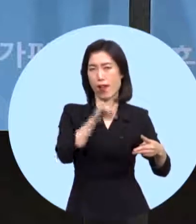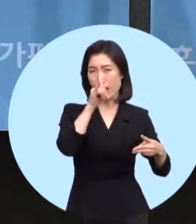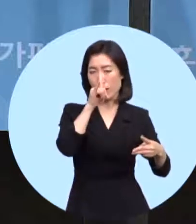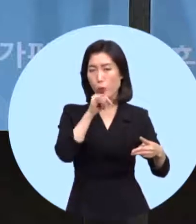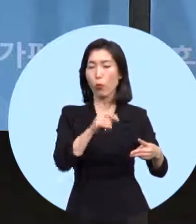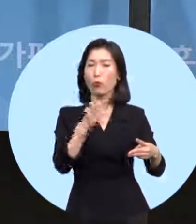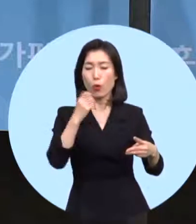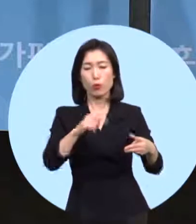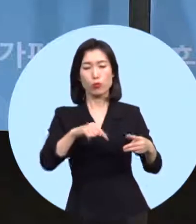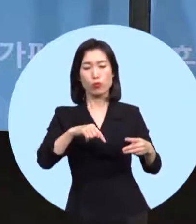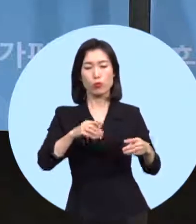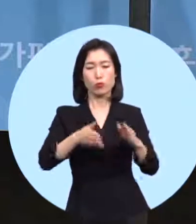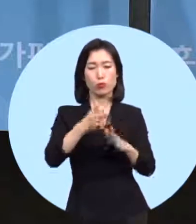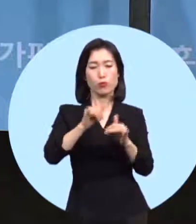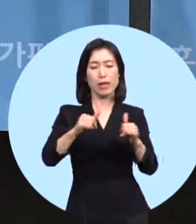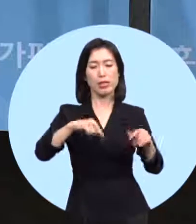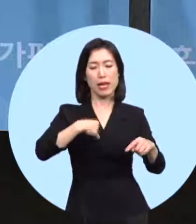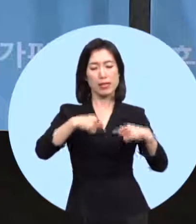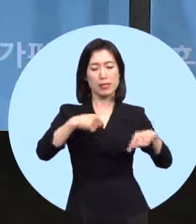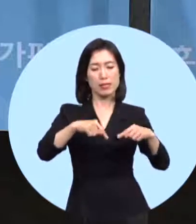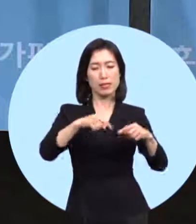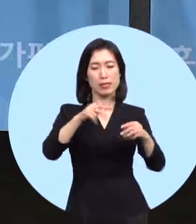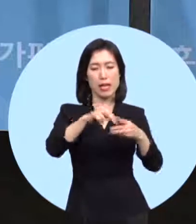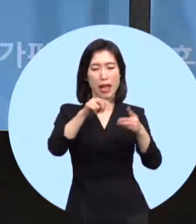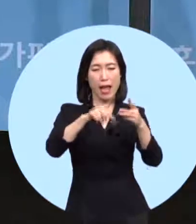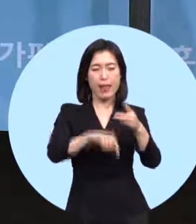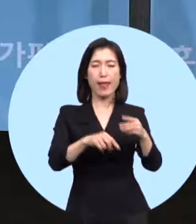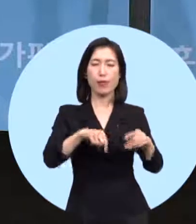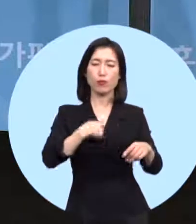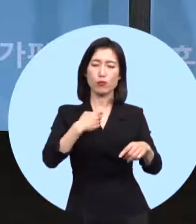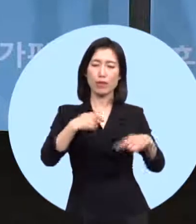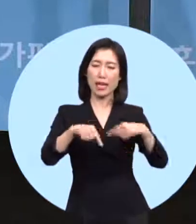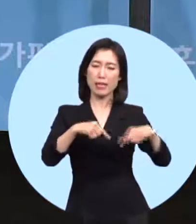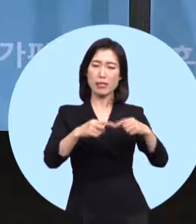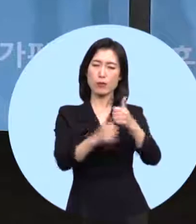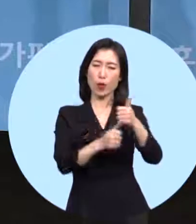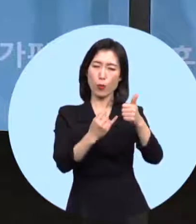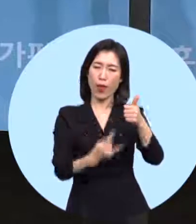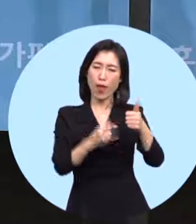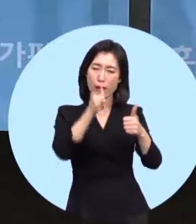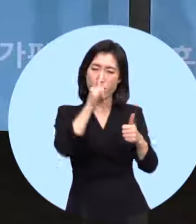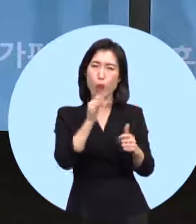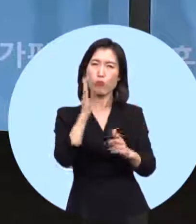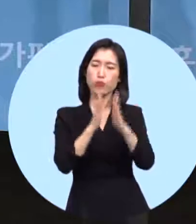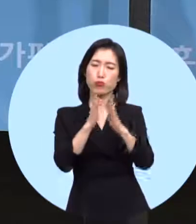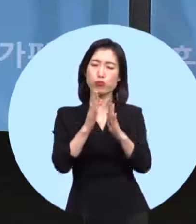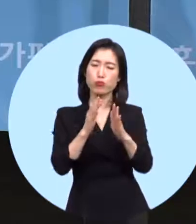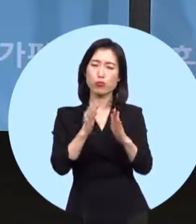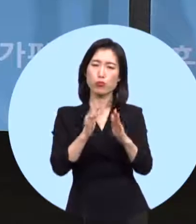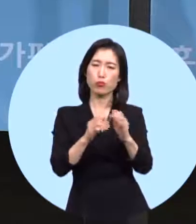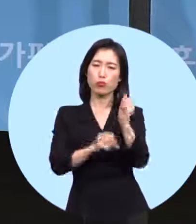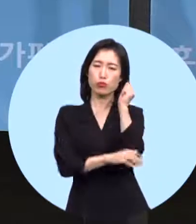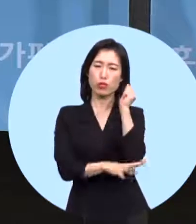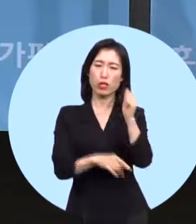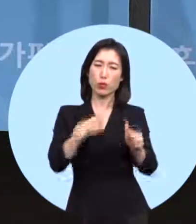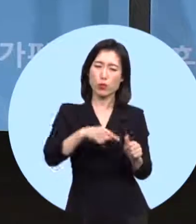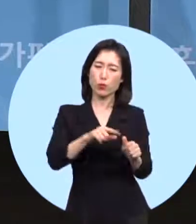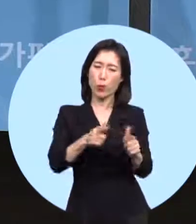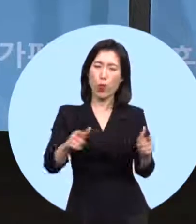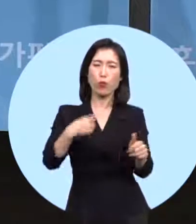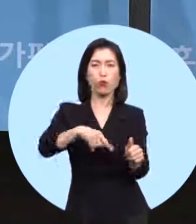희한하게도 주민자치센터를 주민자치위원회도 있고 많이 있지만 풀뿌리 민주주의로 많은 교육을 하고 있다라고 알고